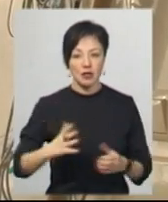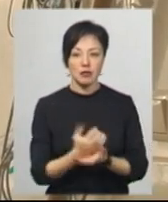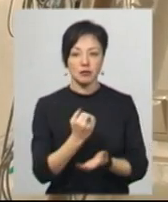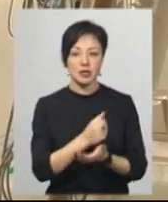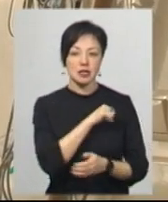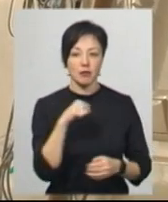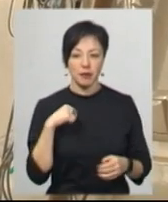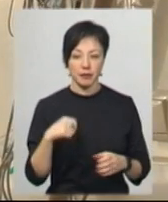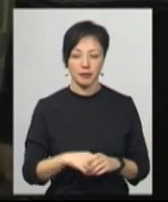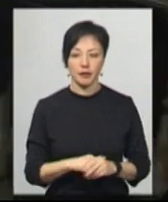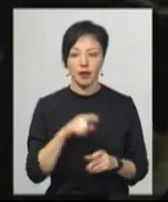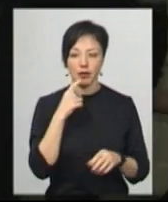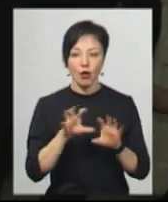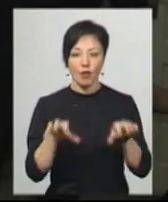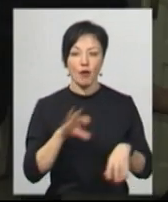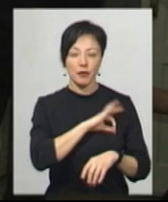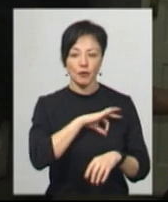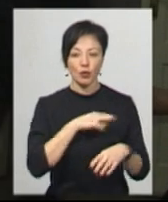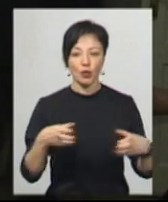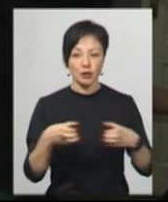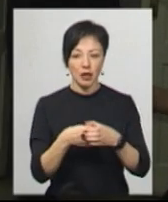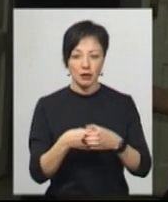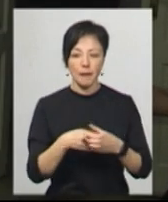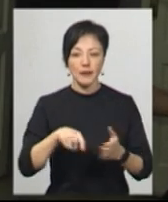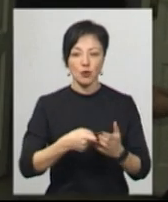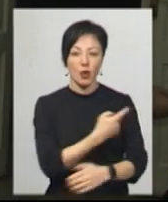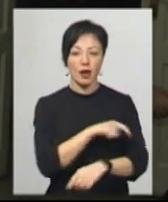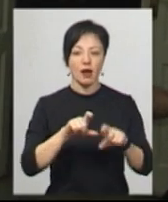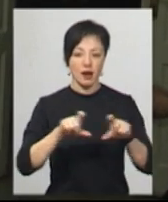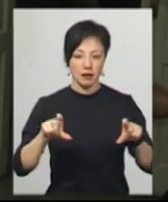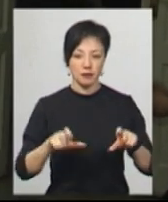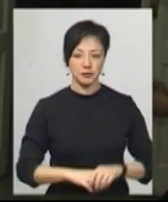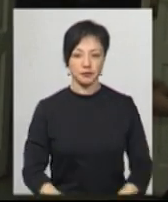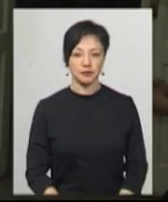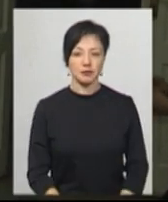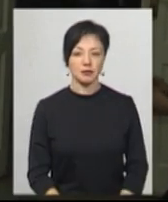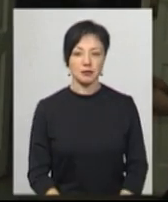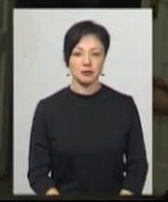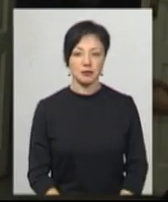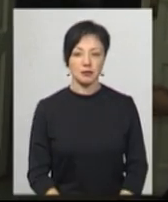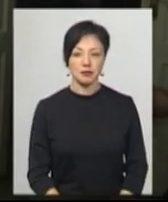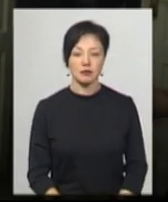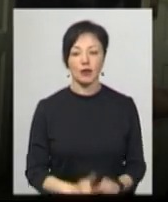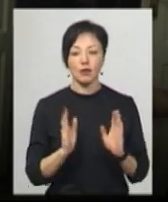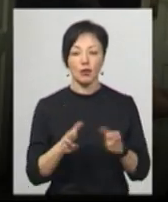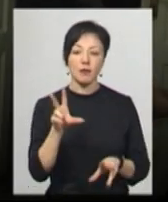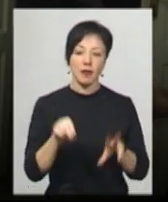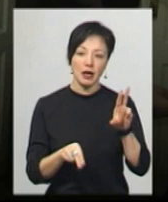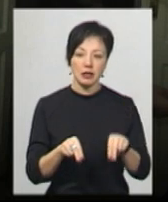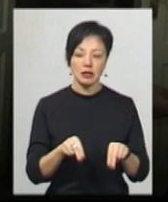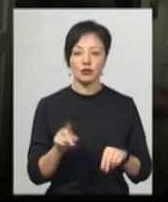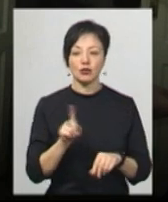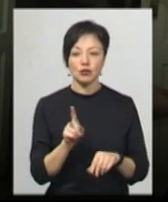заробляти самотужки, каже голова профспілкового комітету Хмельницької міської лікарні Микола Василенко. Будемо сподіватися, що